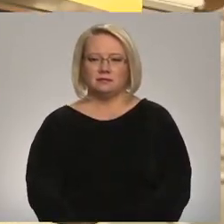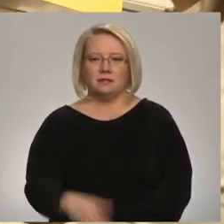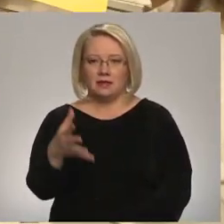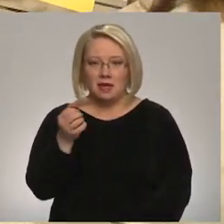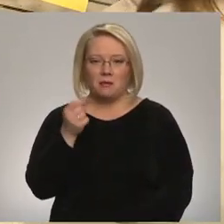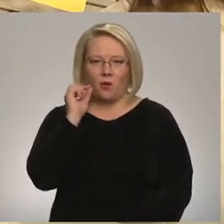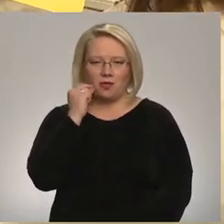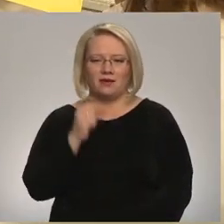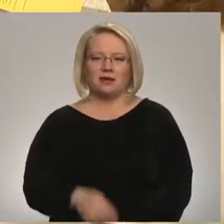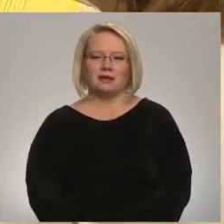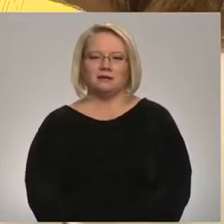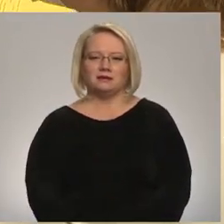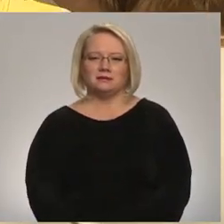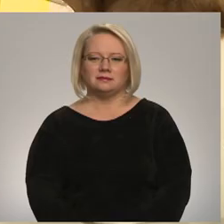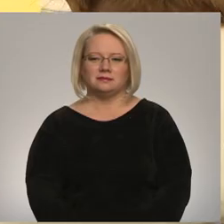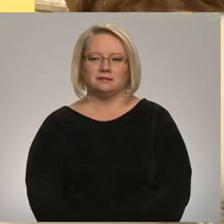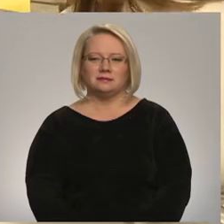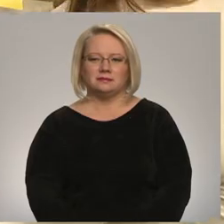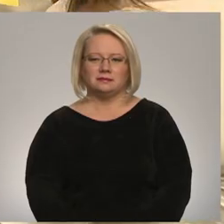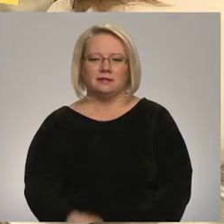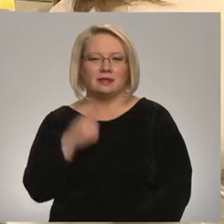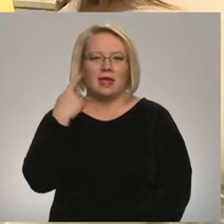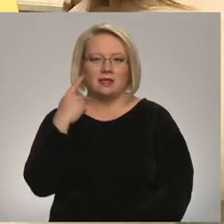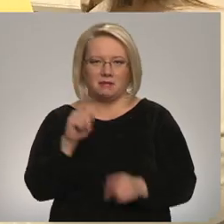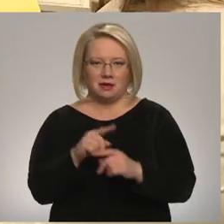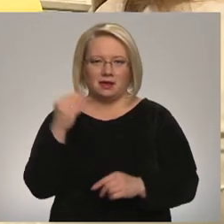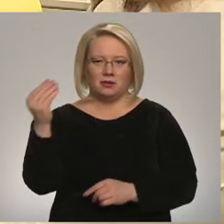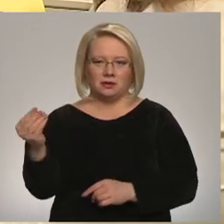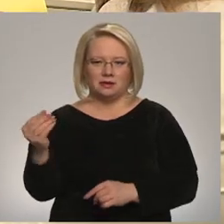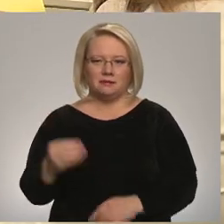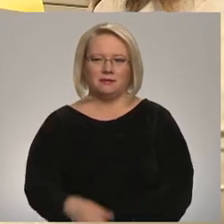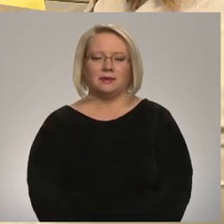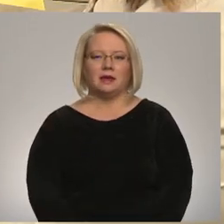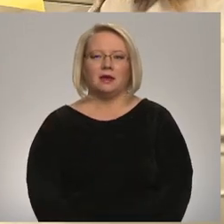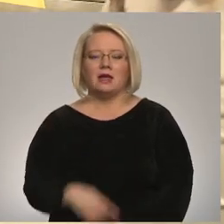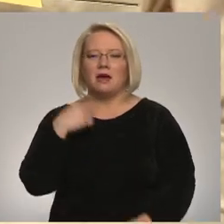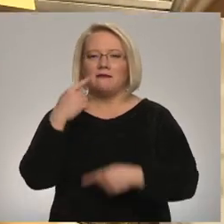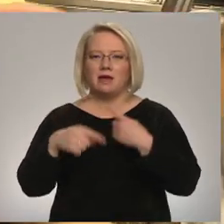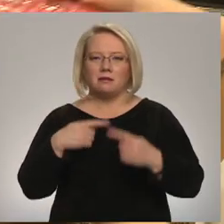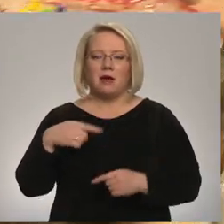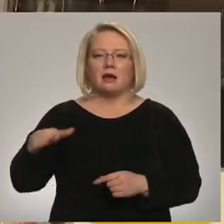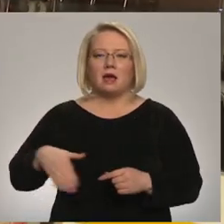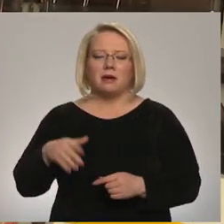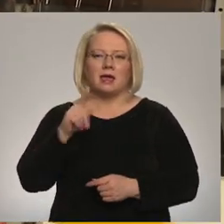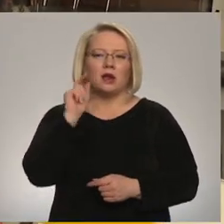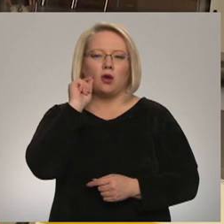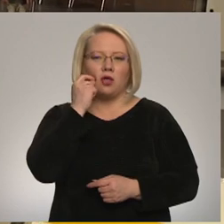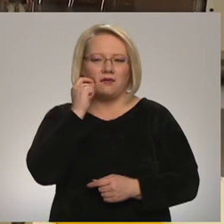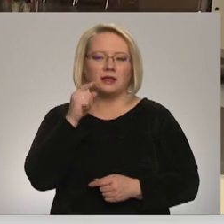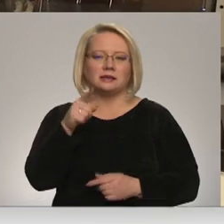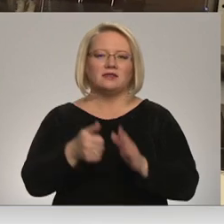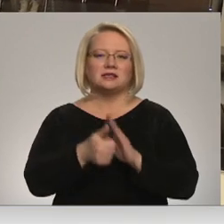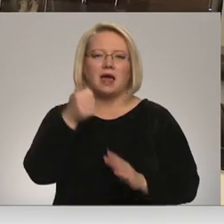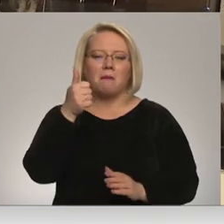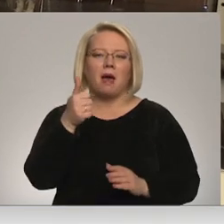Paņem končis. Un tev, Justīne, arī. Tētim arī paņems? Pediatram vienmēr kabatā ir končis. Tiešām tas ir vislabākais